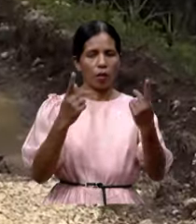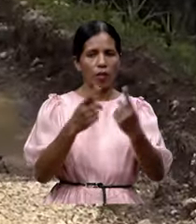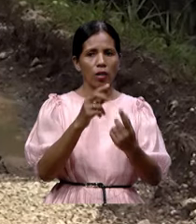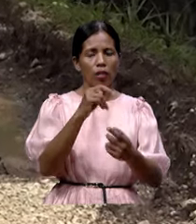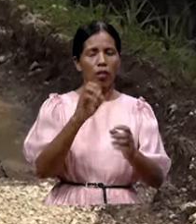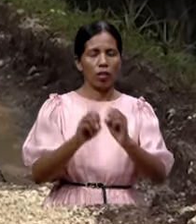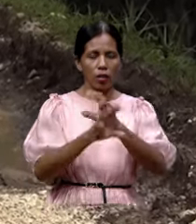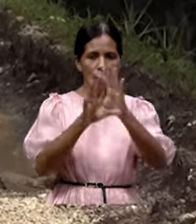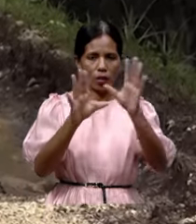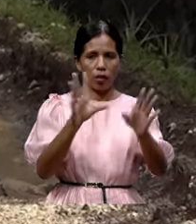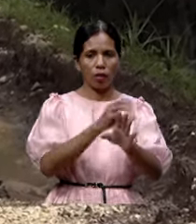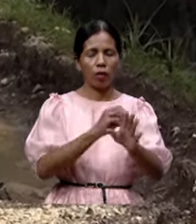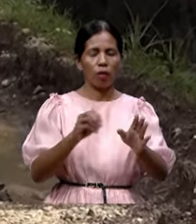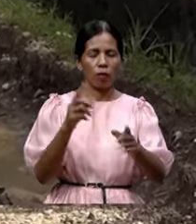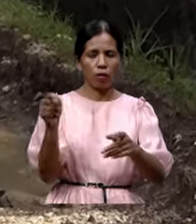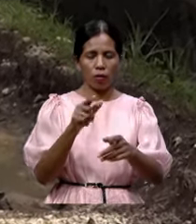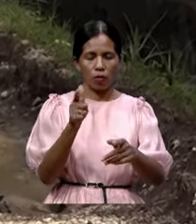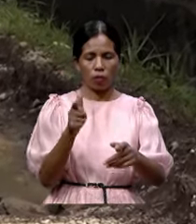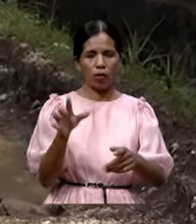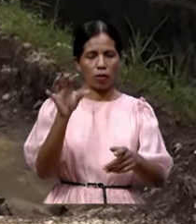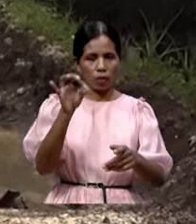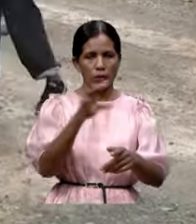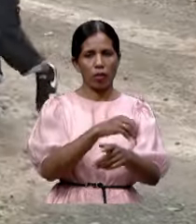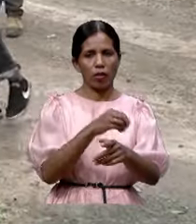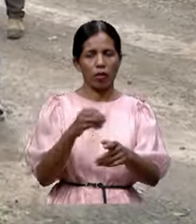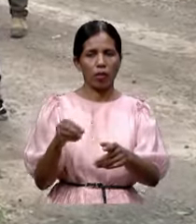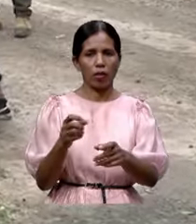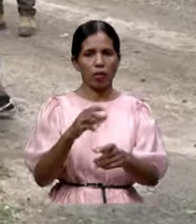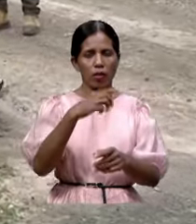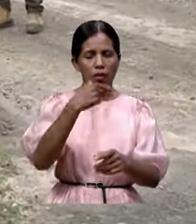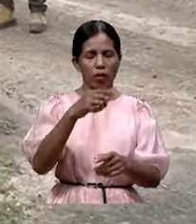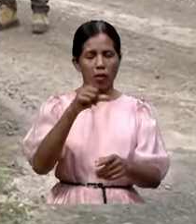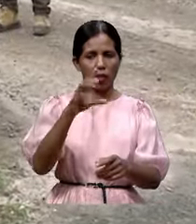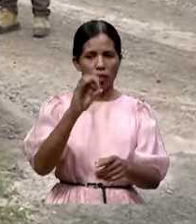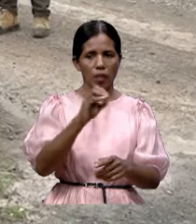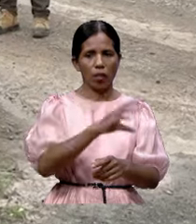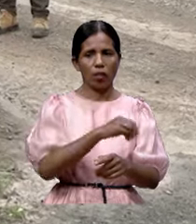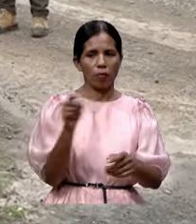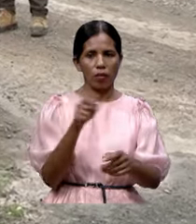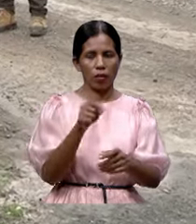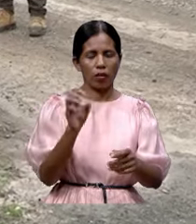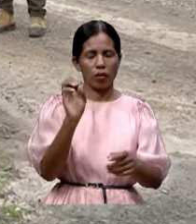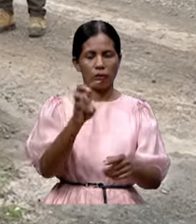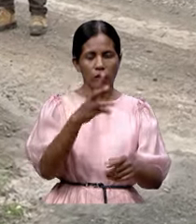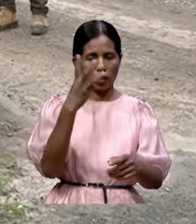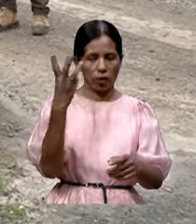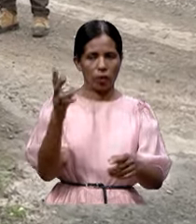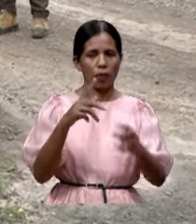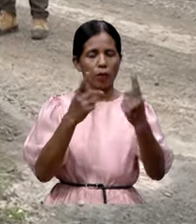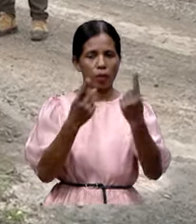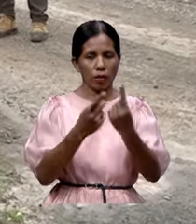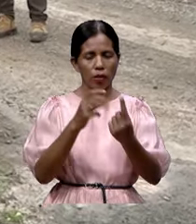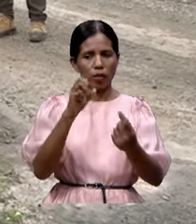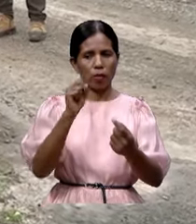Roman mo sudah daun ho persentu ruan resin sia Seliaga Juninho ho persentu sanul resin an liu empresa Sembuhan